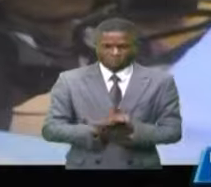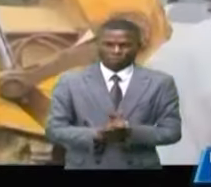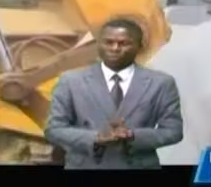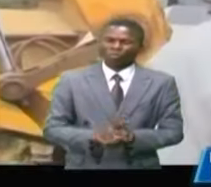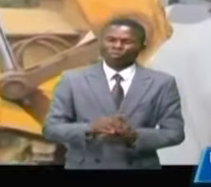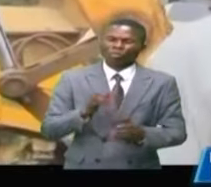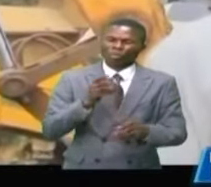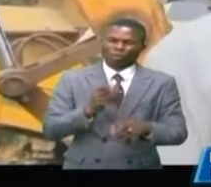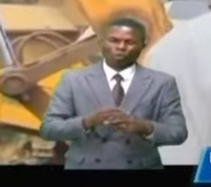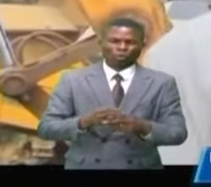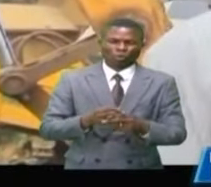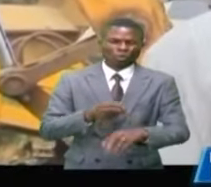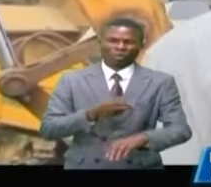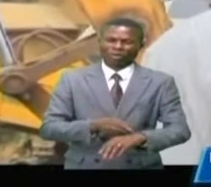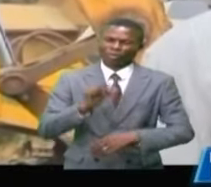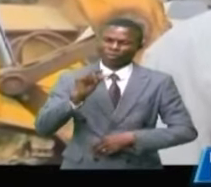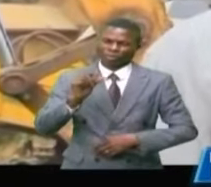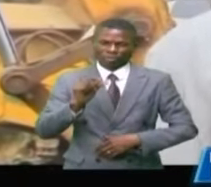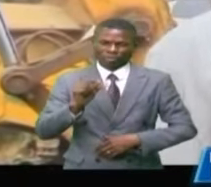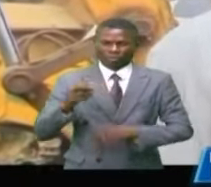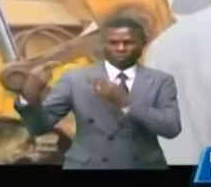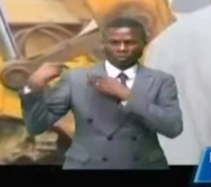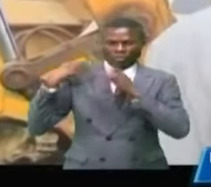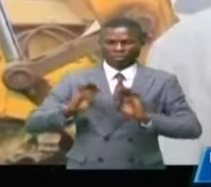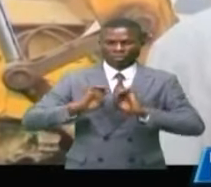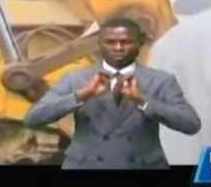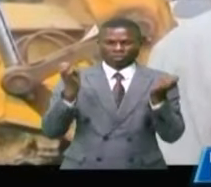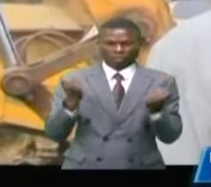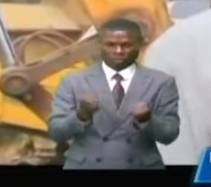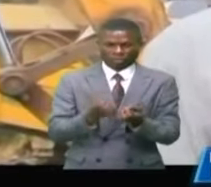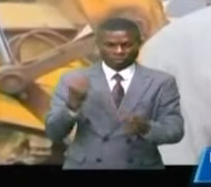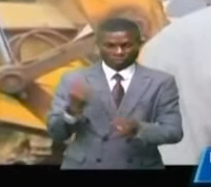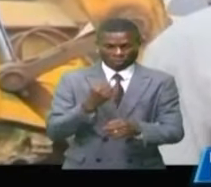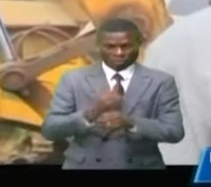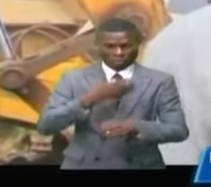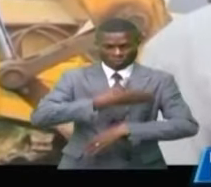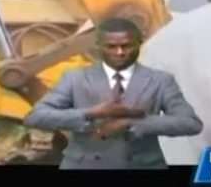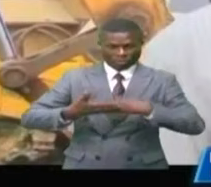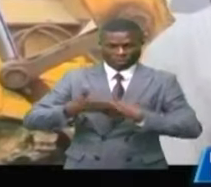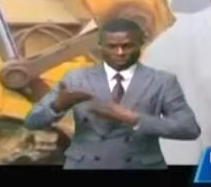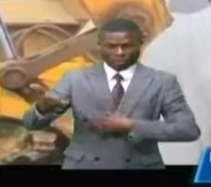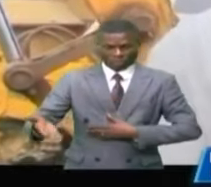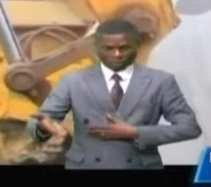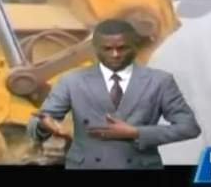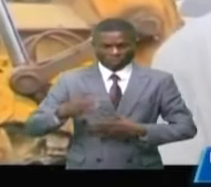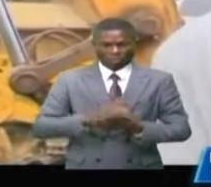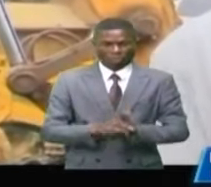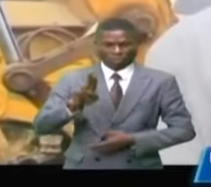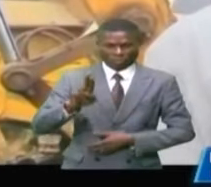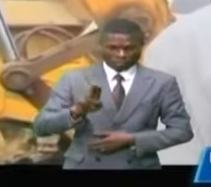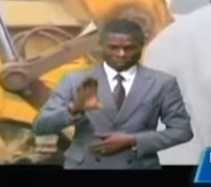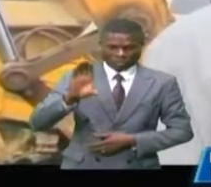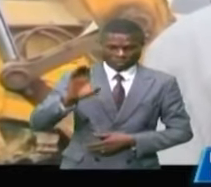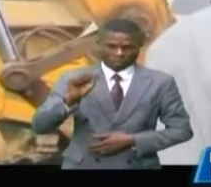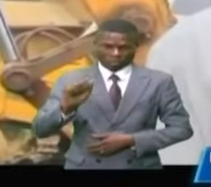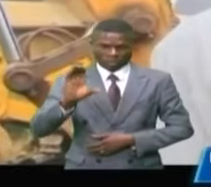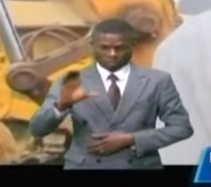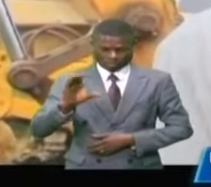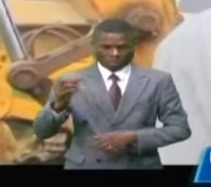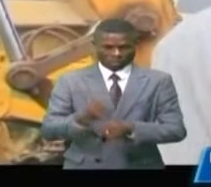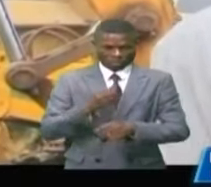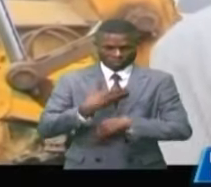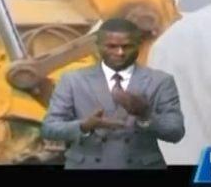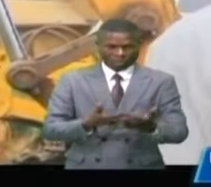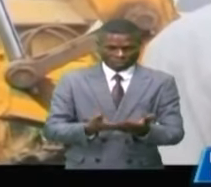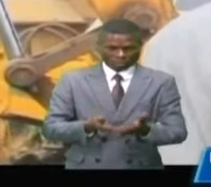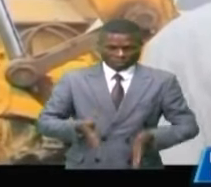temps. Le responsable de l'entreprise Oriental Road and Construction, ORC en sigle, parle des travaux qui seront exécutés